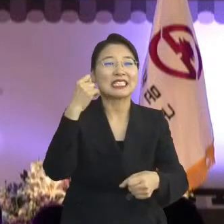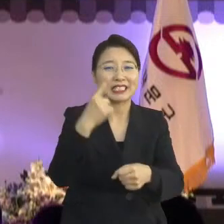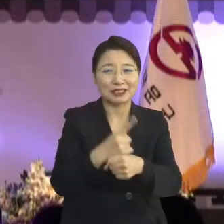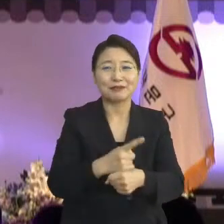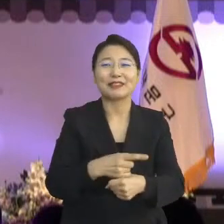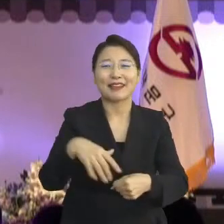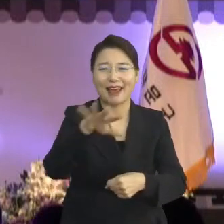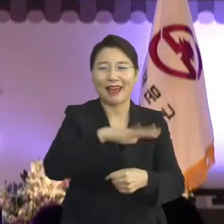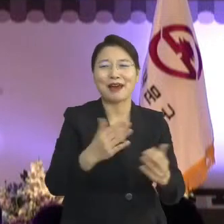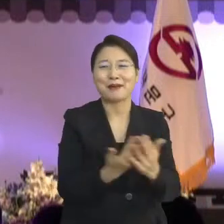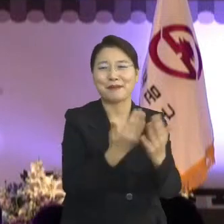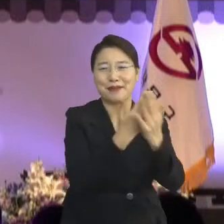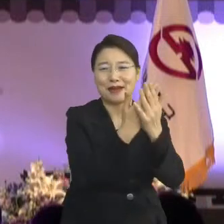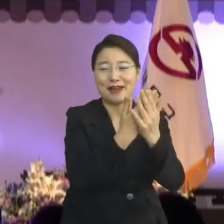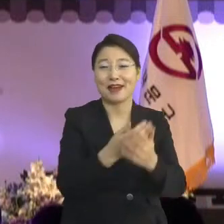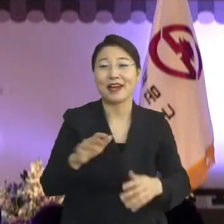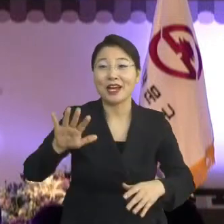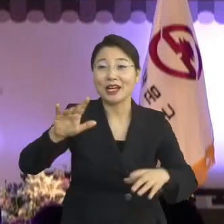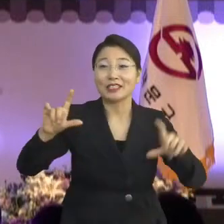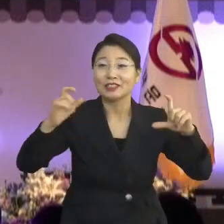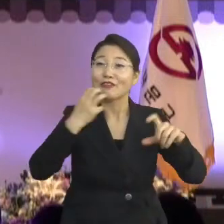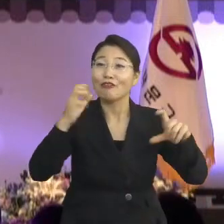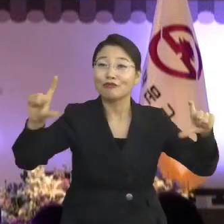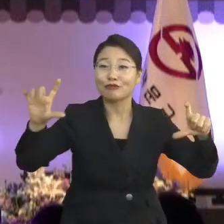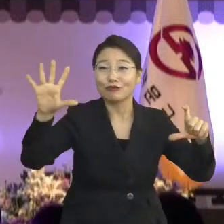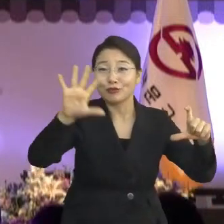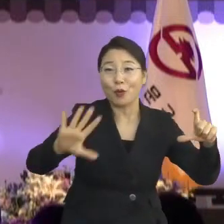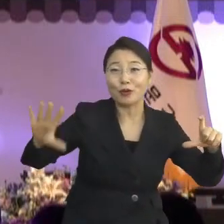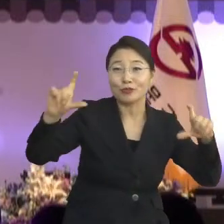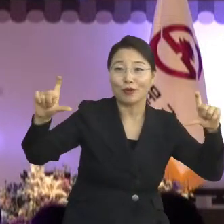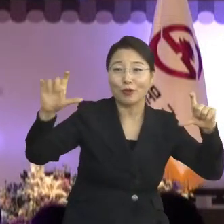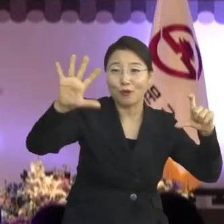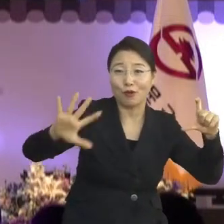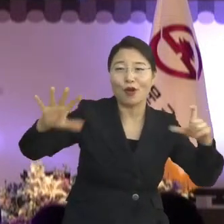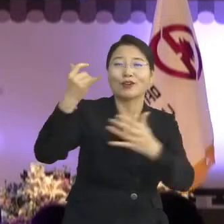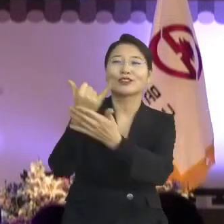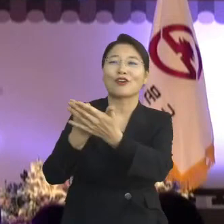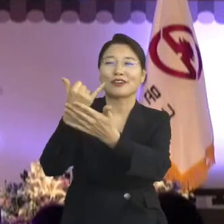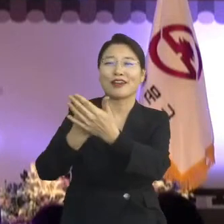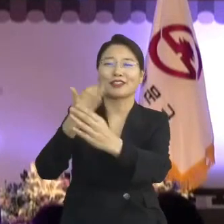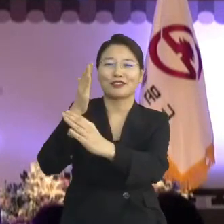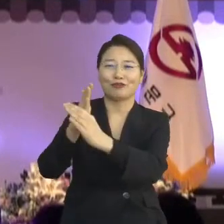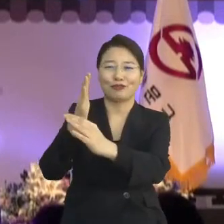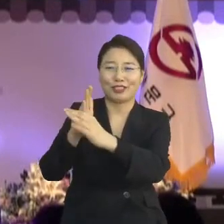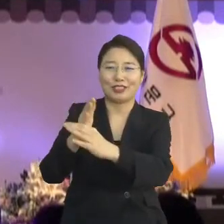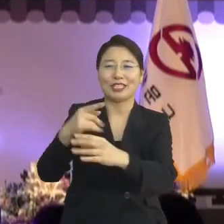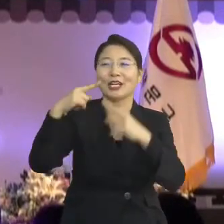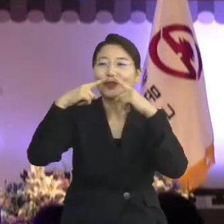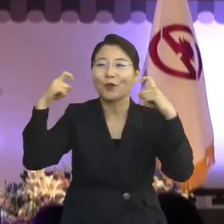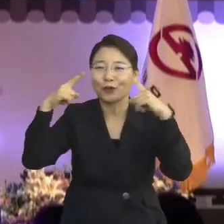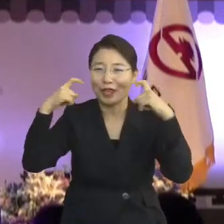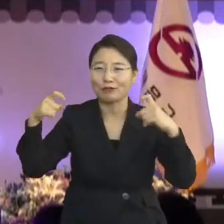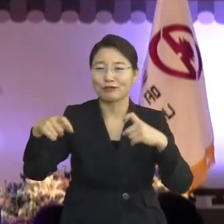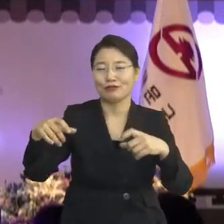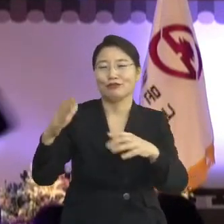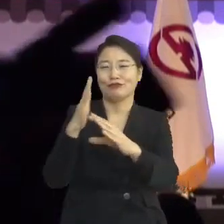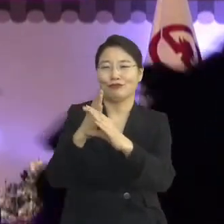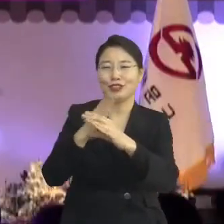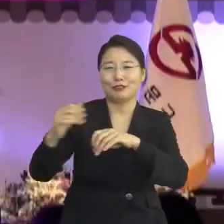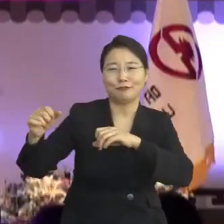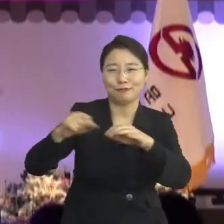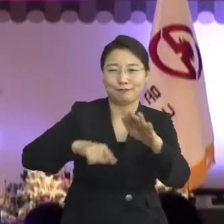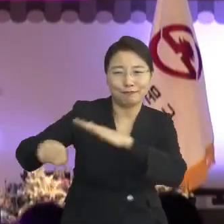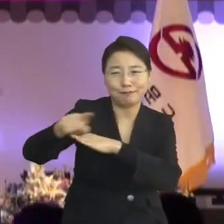개발되었습니다. 남아있는 동부권 개발은 우리 청량리를 중심으로 우리 동대문구가 주도해